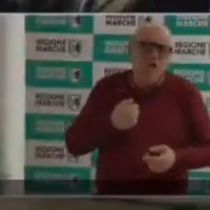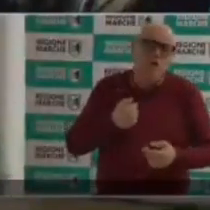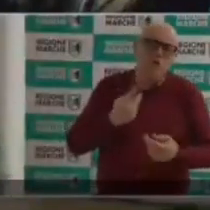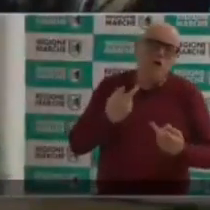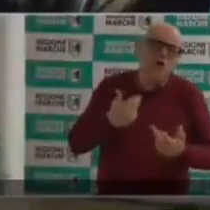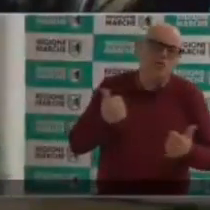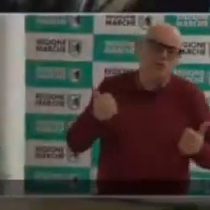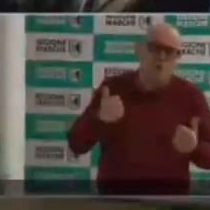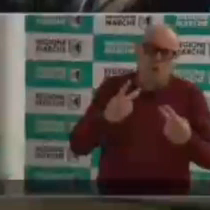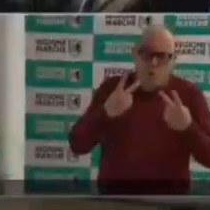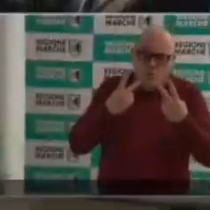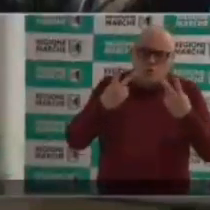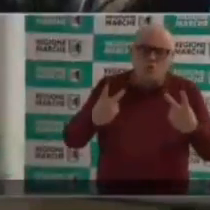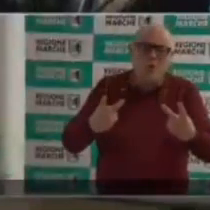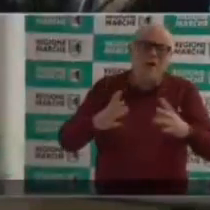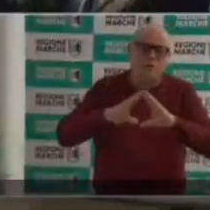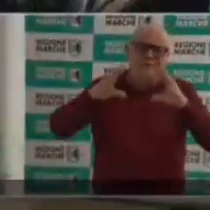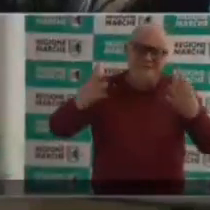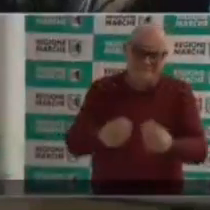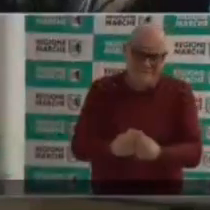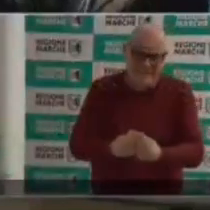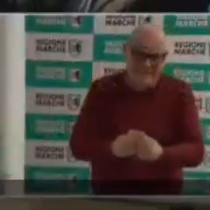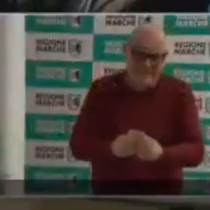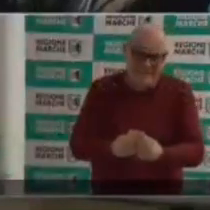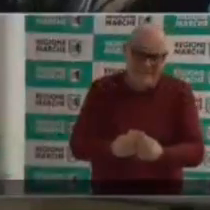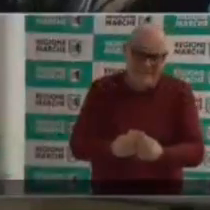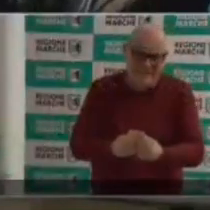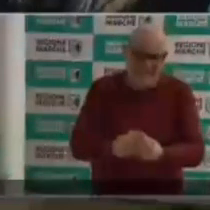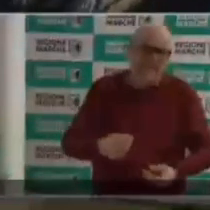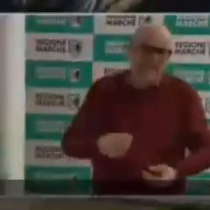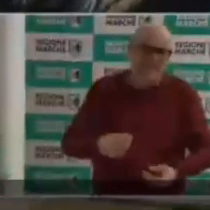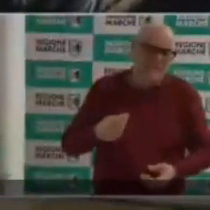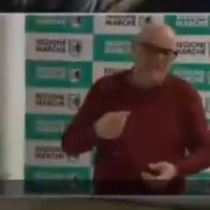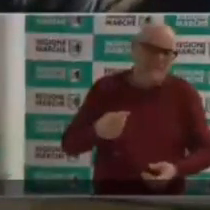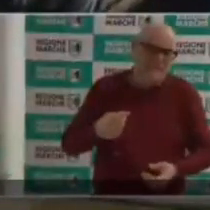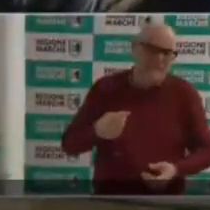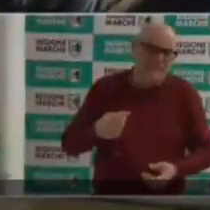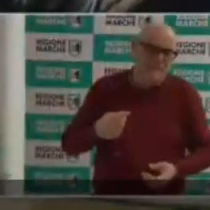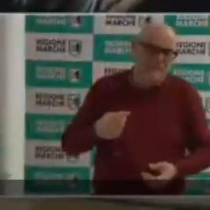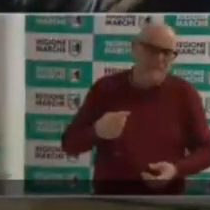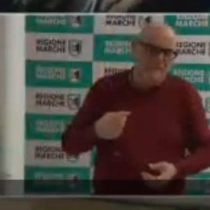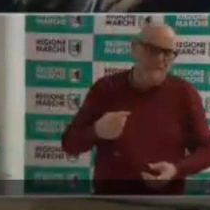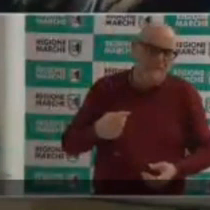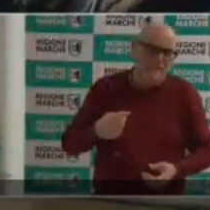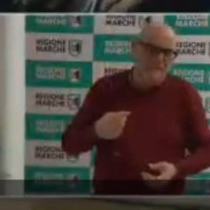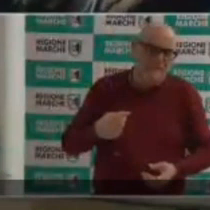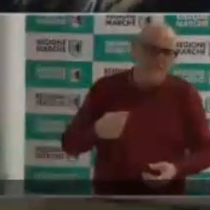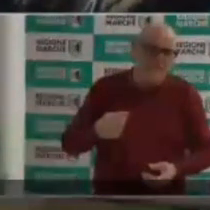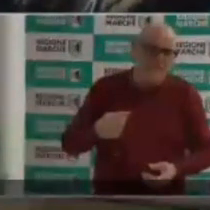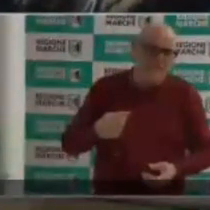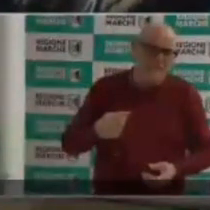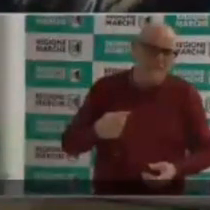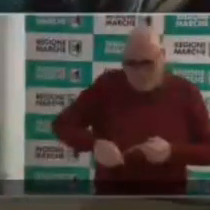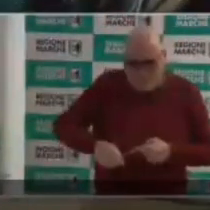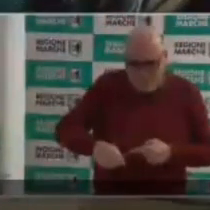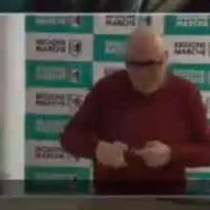d'insieme, credo che questo sia il lavoro che ci aspetta nel 2022, perché ancora nessun tipo di emergenza, anche se speriamo, incrociamo tutte le dita